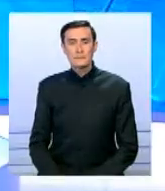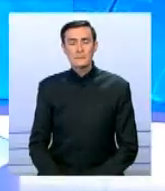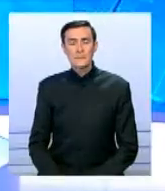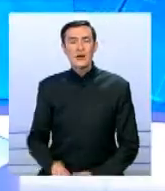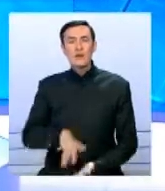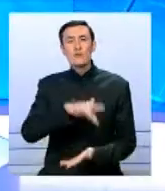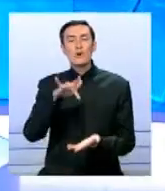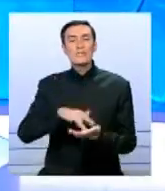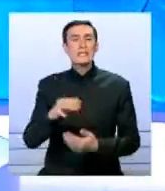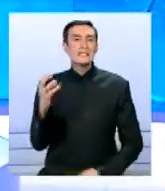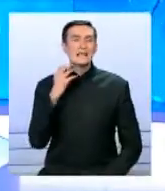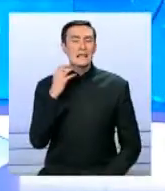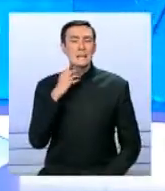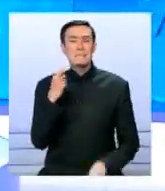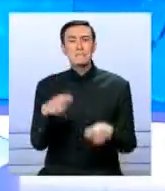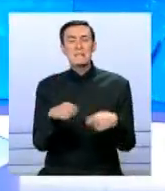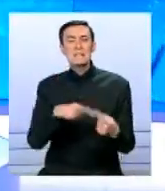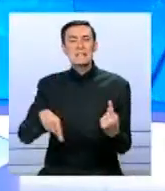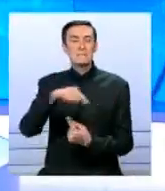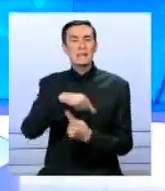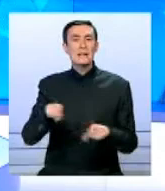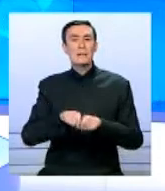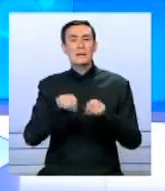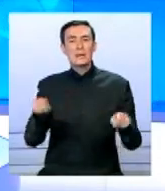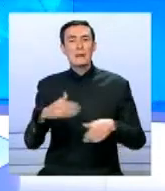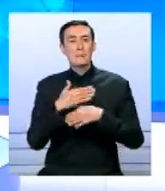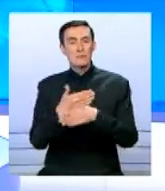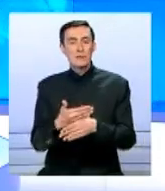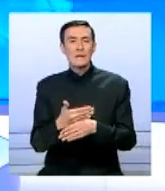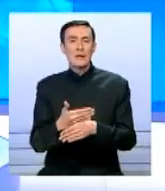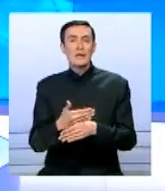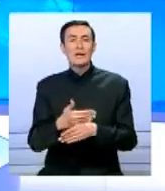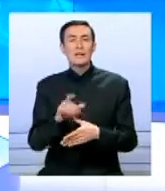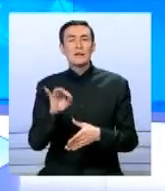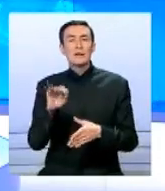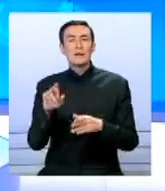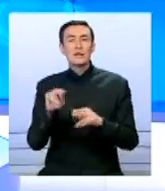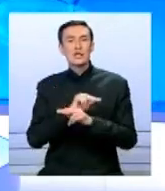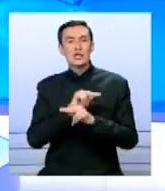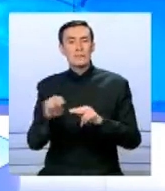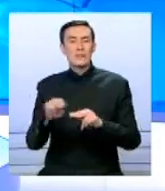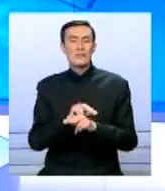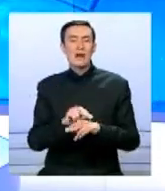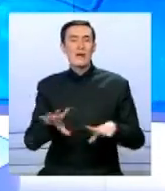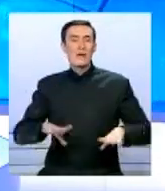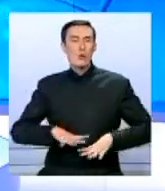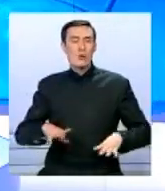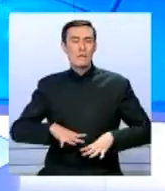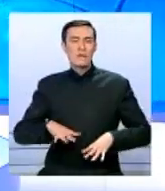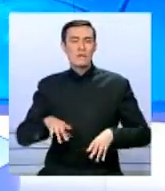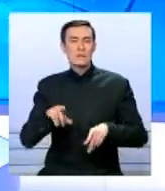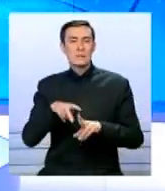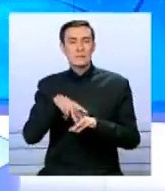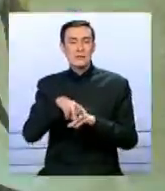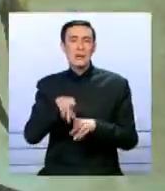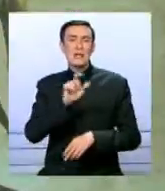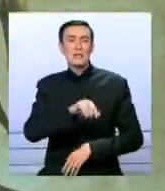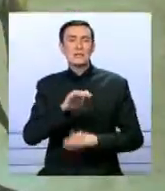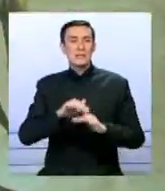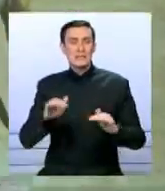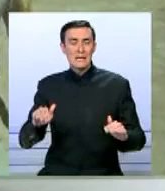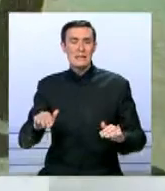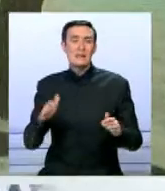В Кызылорде бизнесмены помогли открыть первый центр ипотерапии. Программа лечебной верховой езды рассчитана на детей с